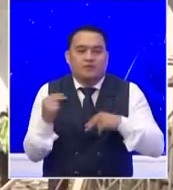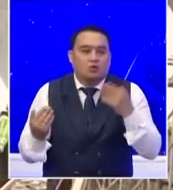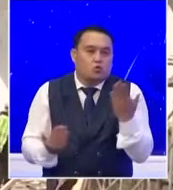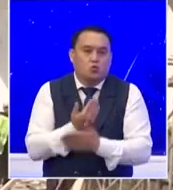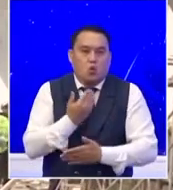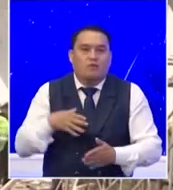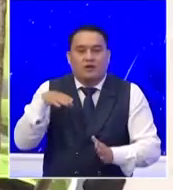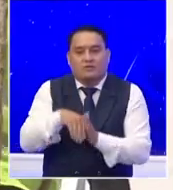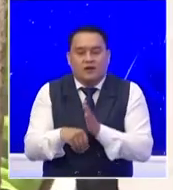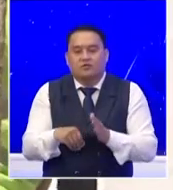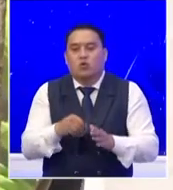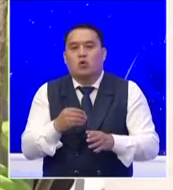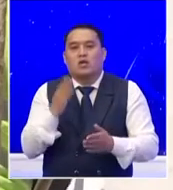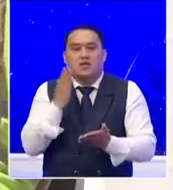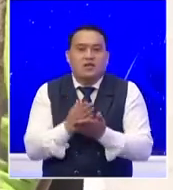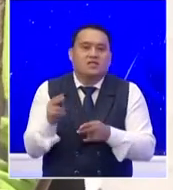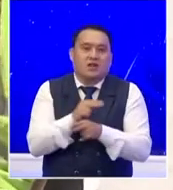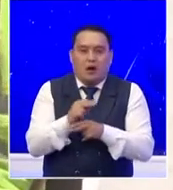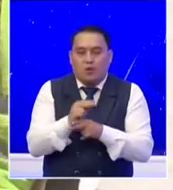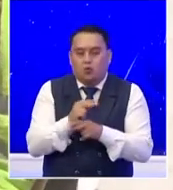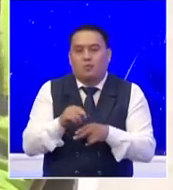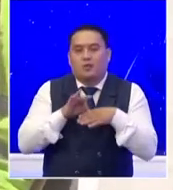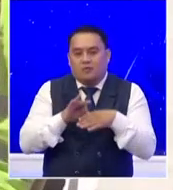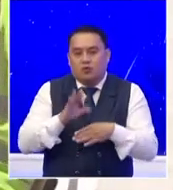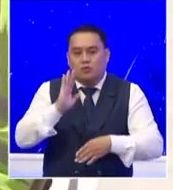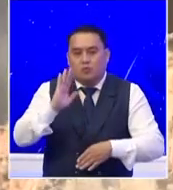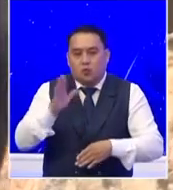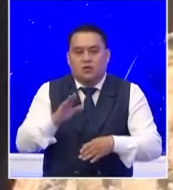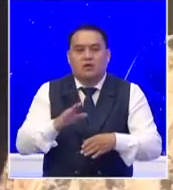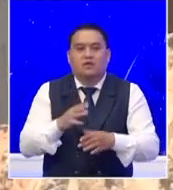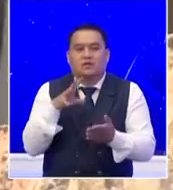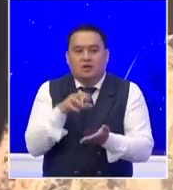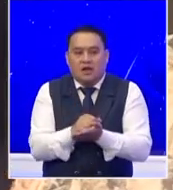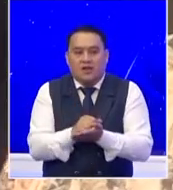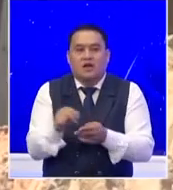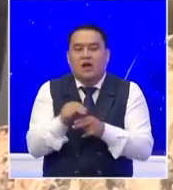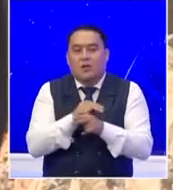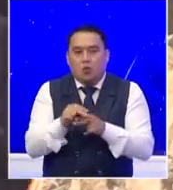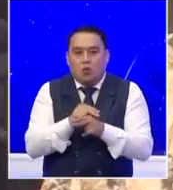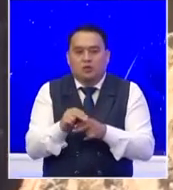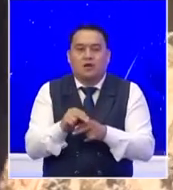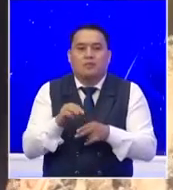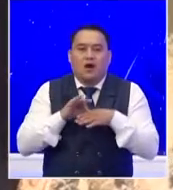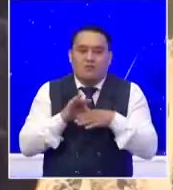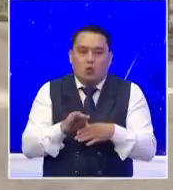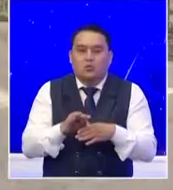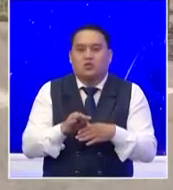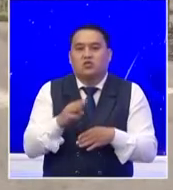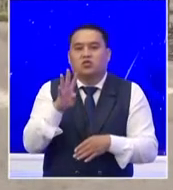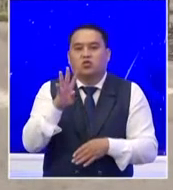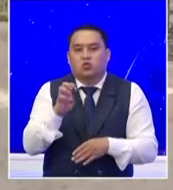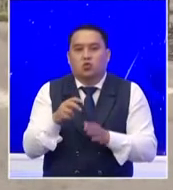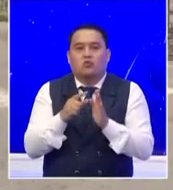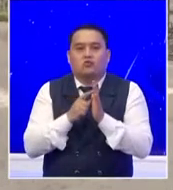ряд действующих учреждений ждет реконструкция. В рамках программы «Дорожная карта занятости» капитальный и текущий ремонт пройдут порядка